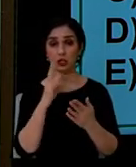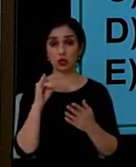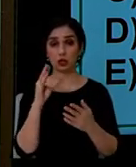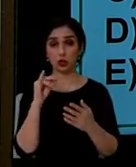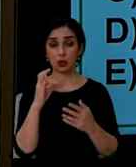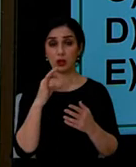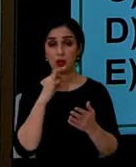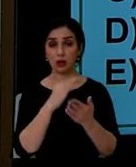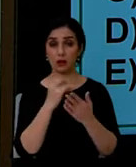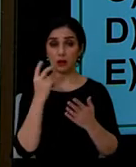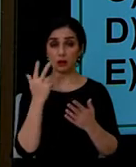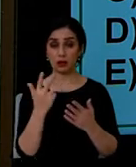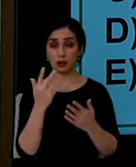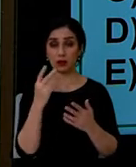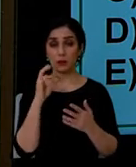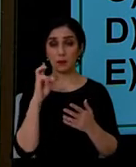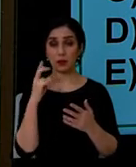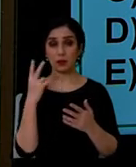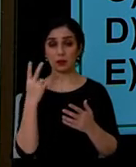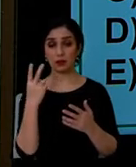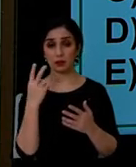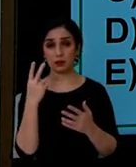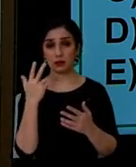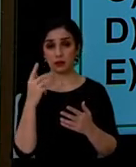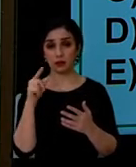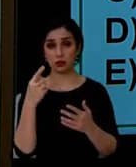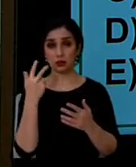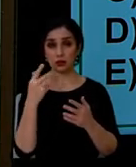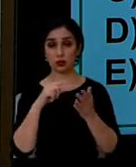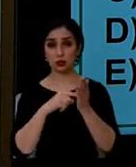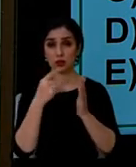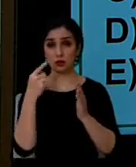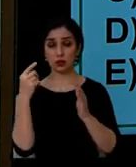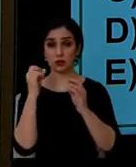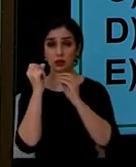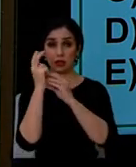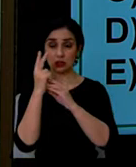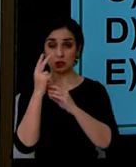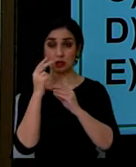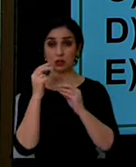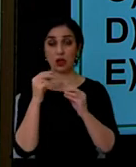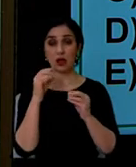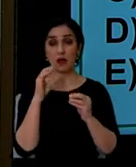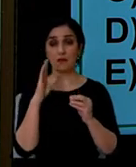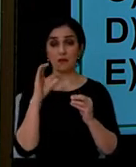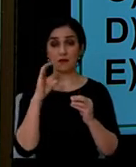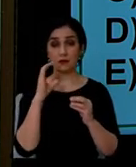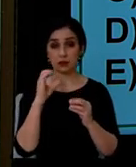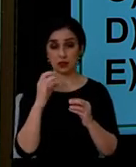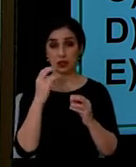Варианты ответов. А 3, Б 3,9 умноженное на 10 минус 13 степени. Вариант С